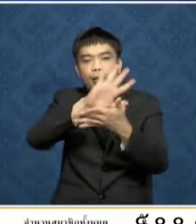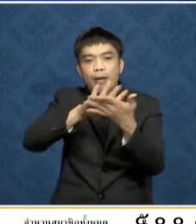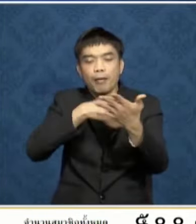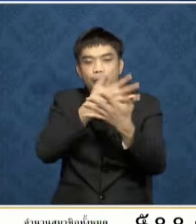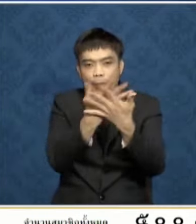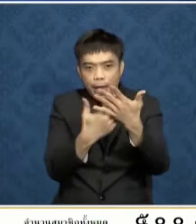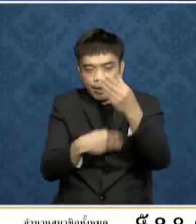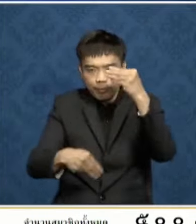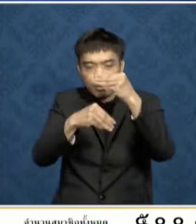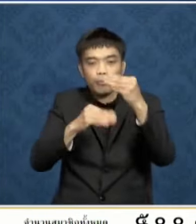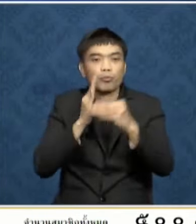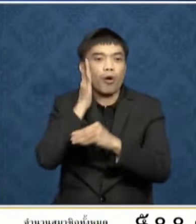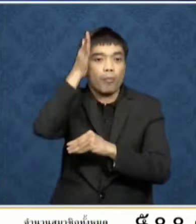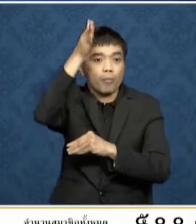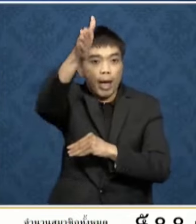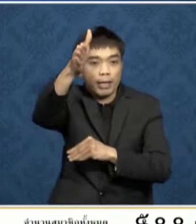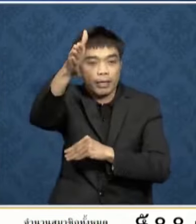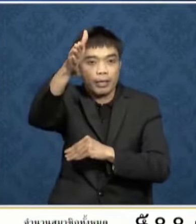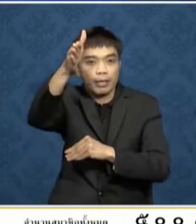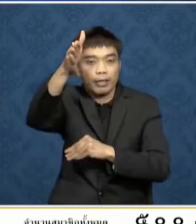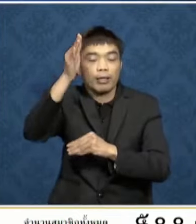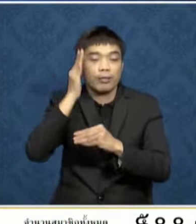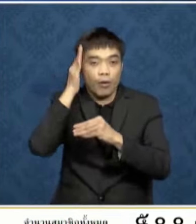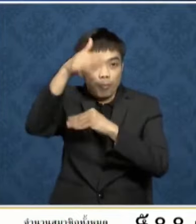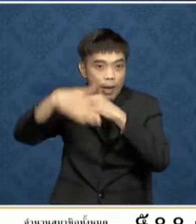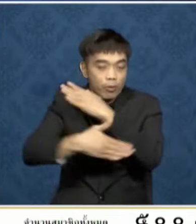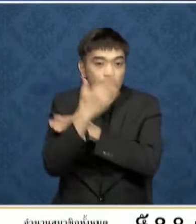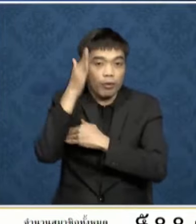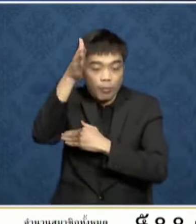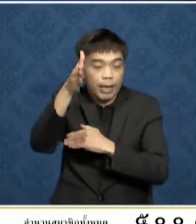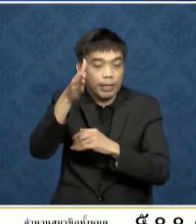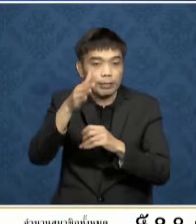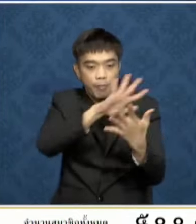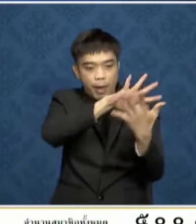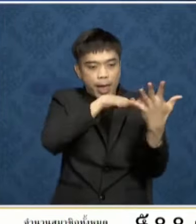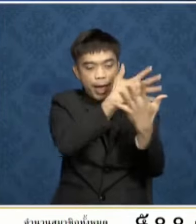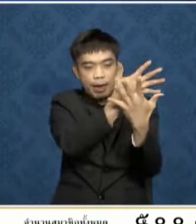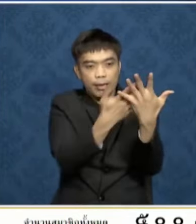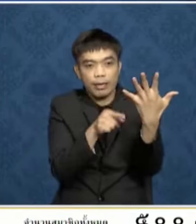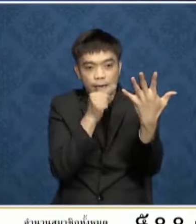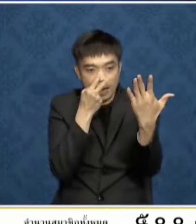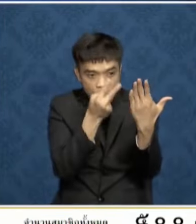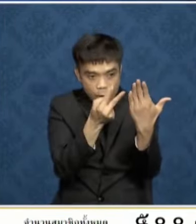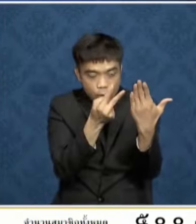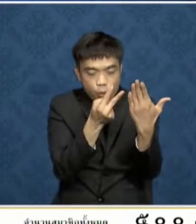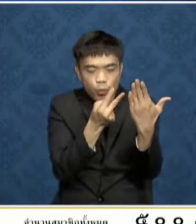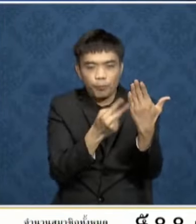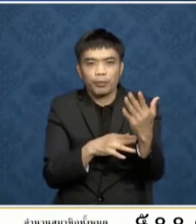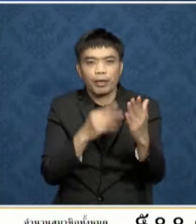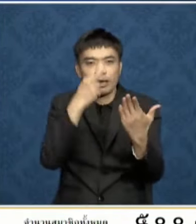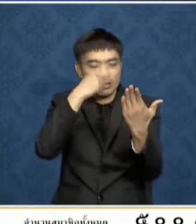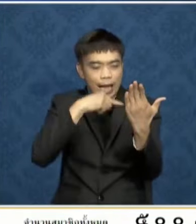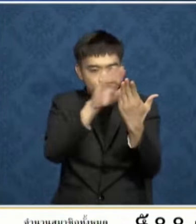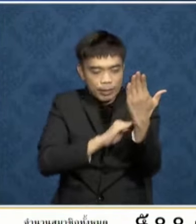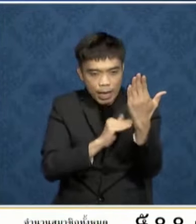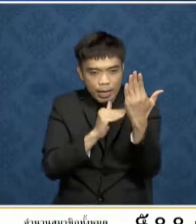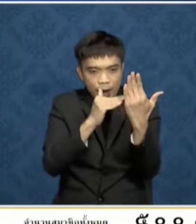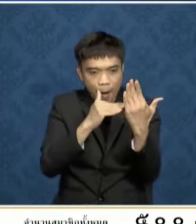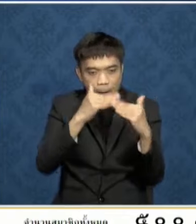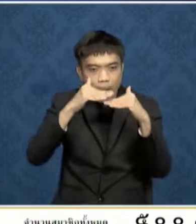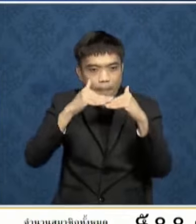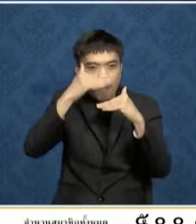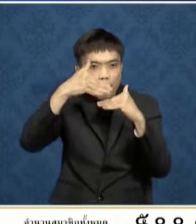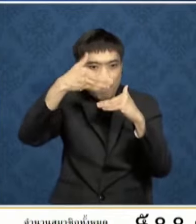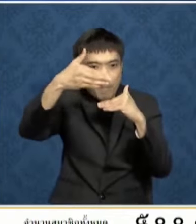g utเพระถาดกจากฮิธษาทในตอนนี้มัเป็นกวางแถนที่ไม่ได้พา battle ที่ยขยับไปในทางไหนเลย